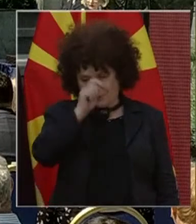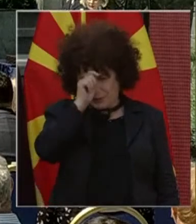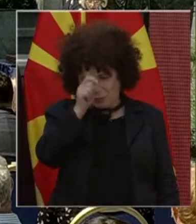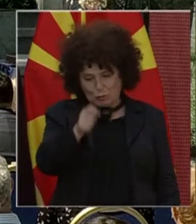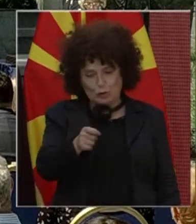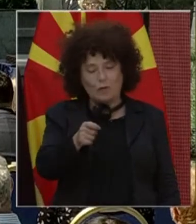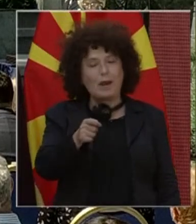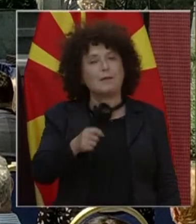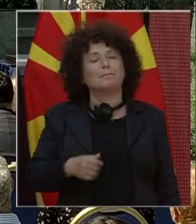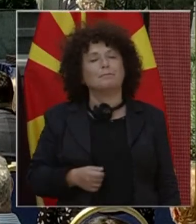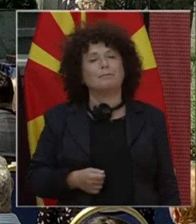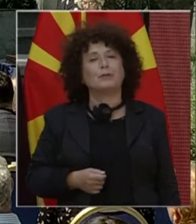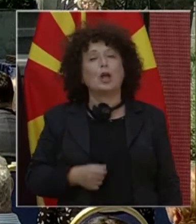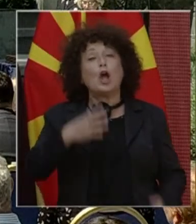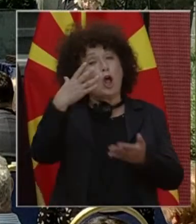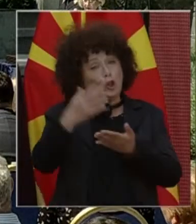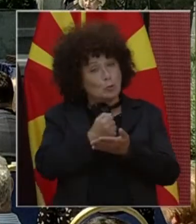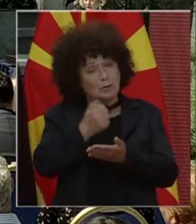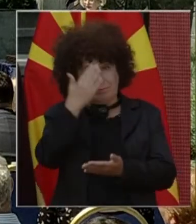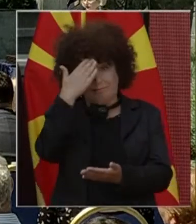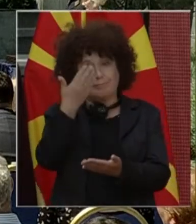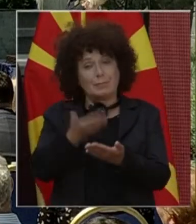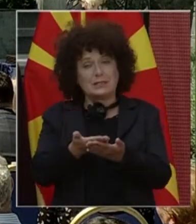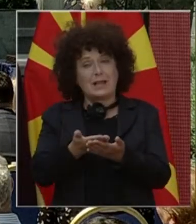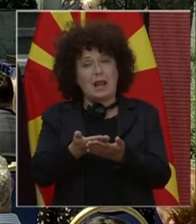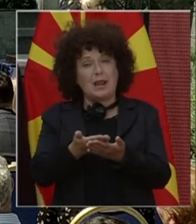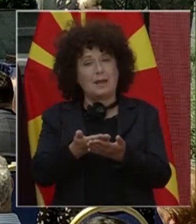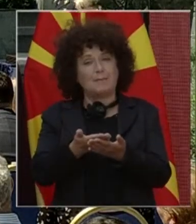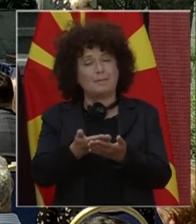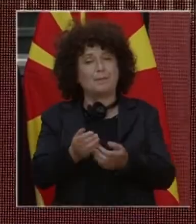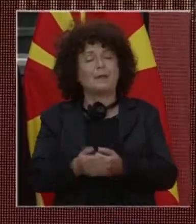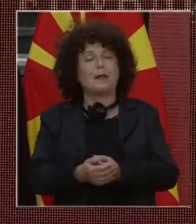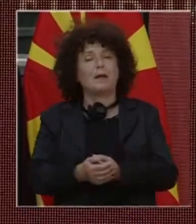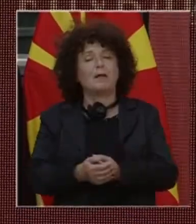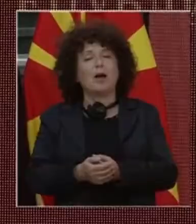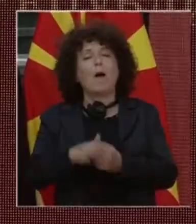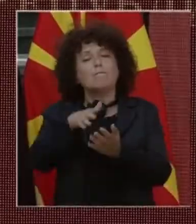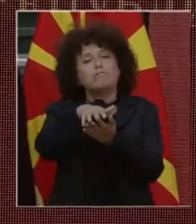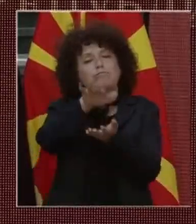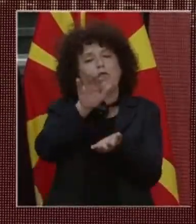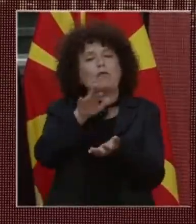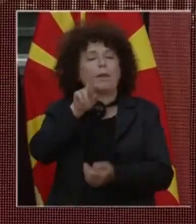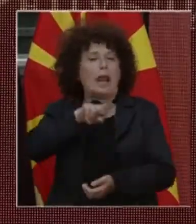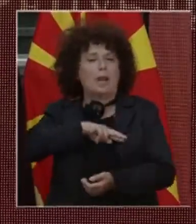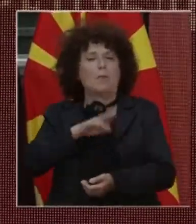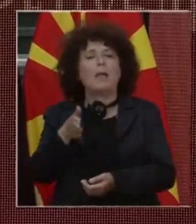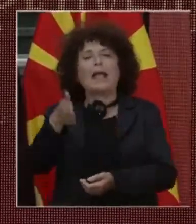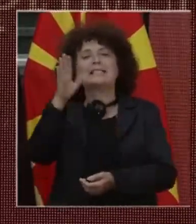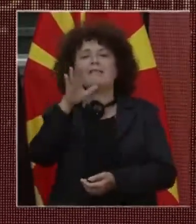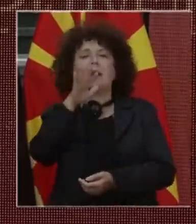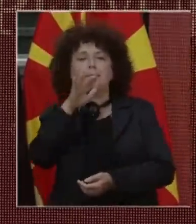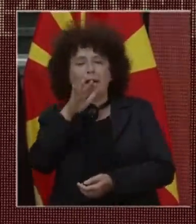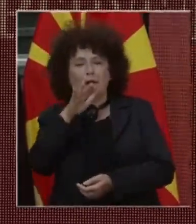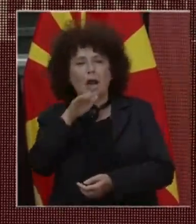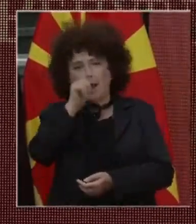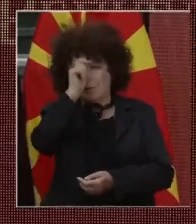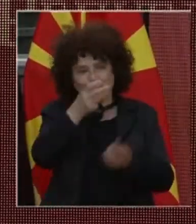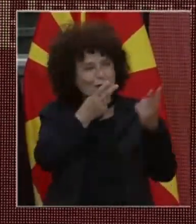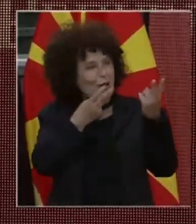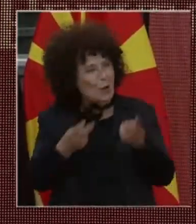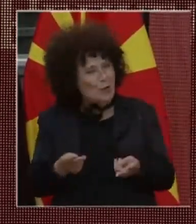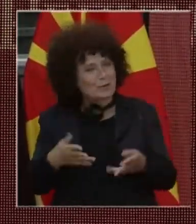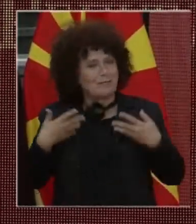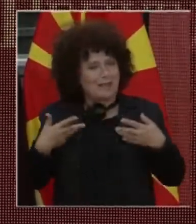очитувани добитници на признанието Повелбана Република Северна Македонија, почитувани гости,